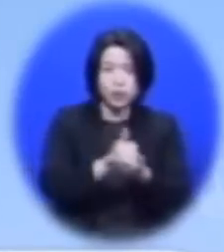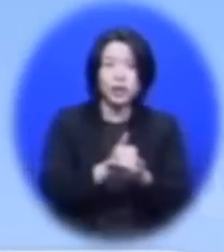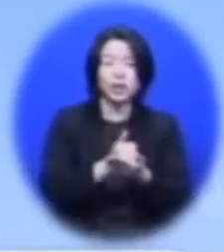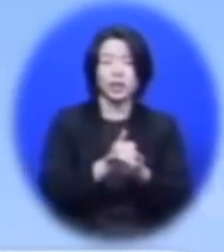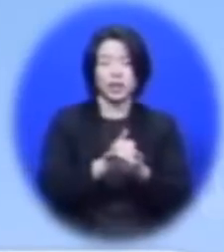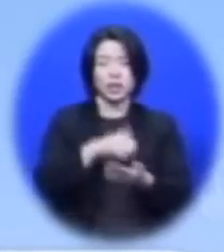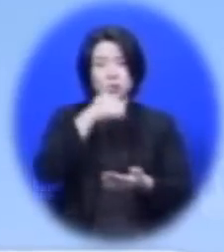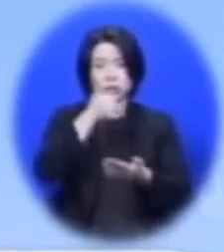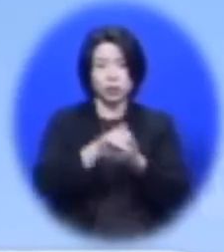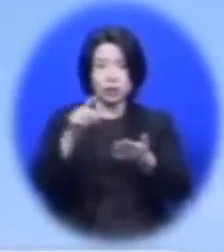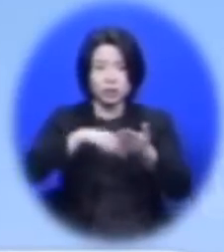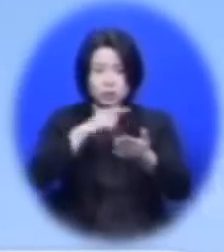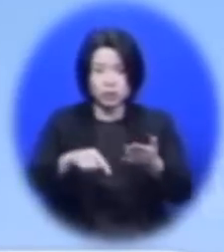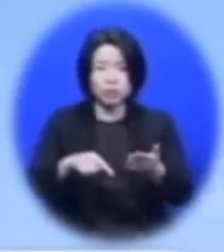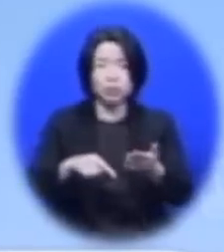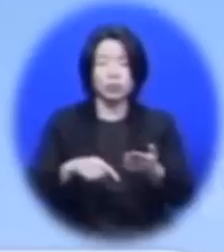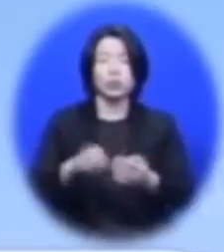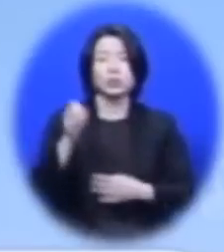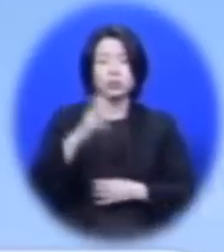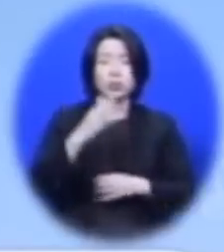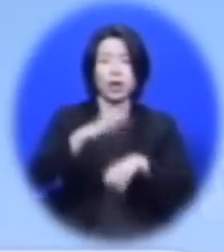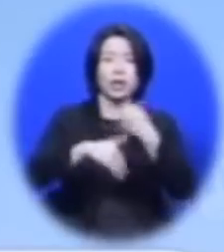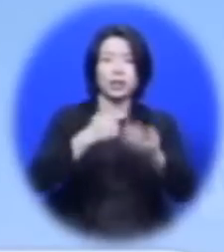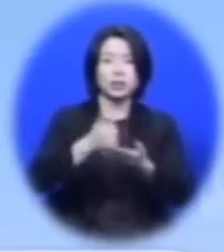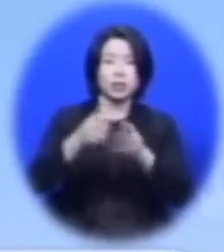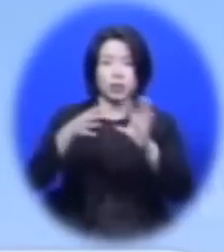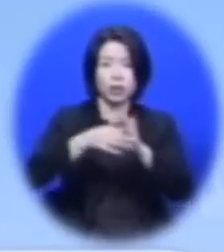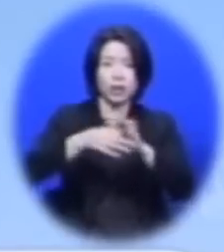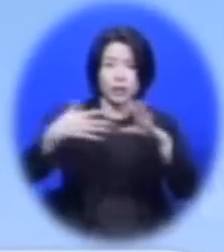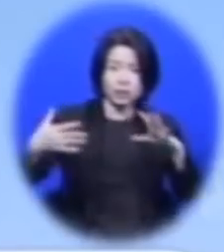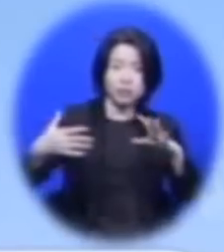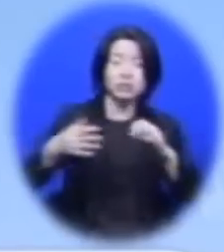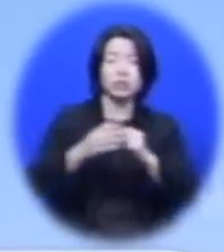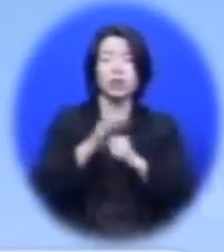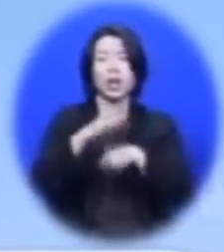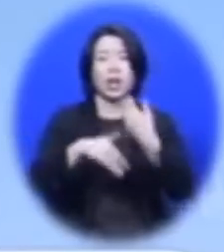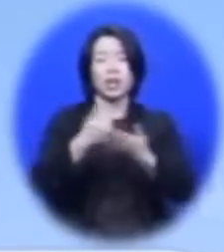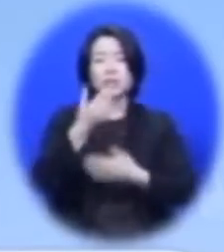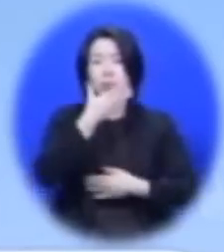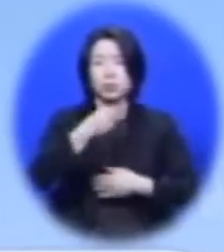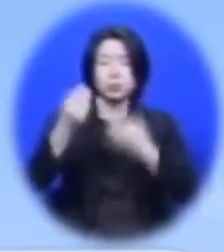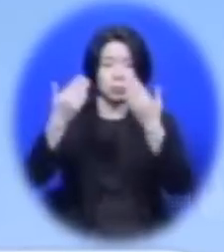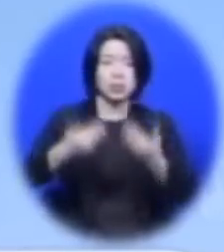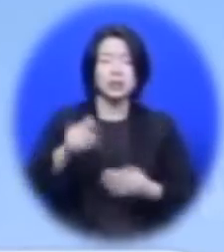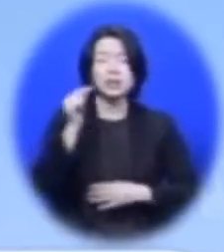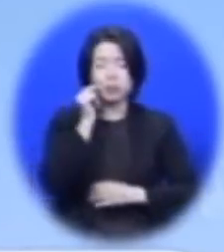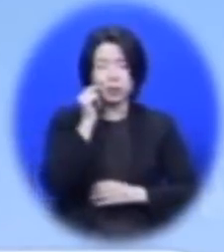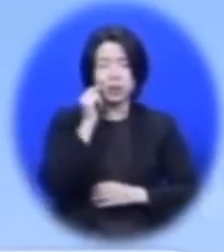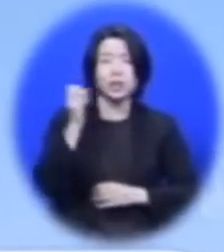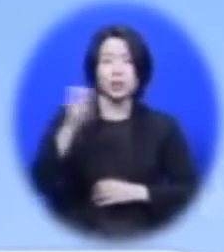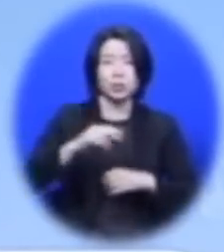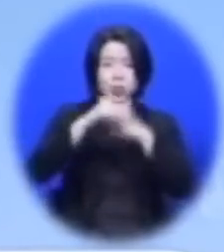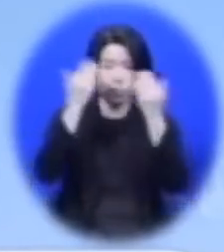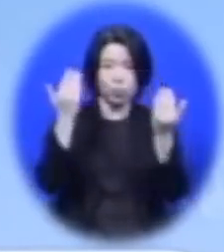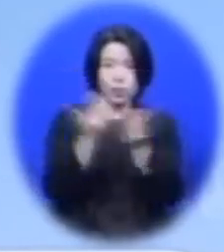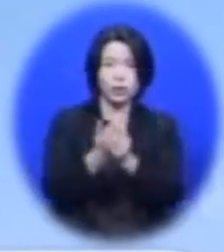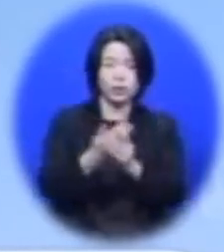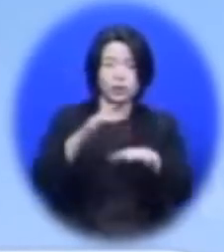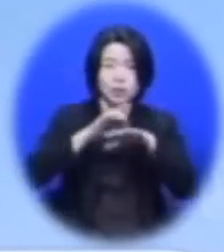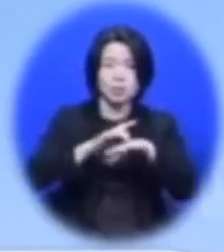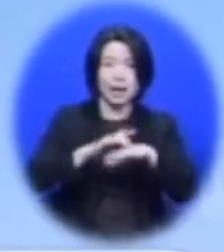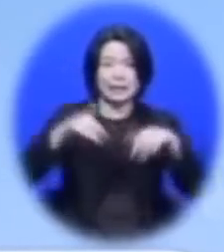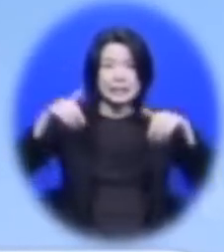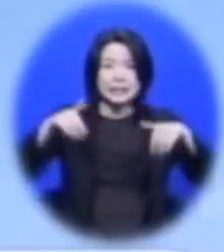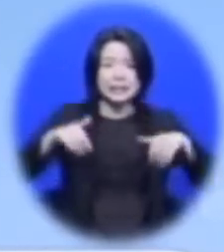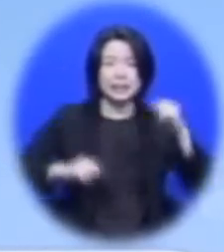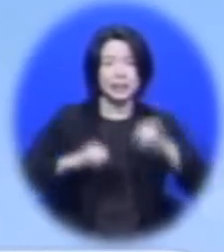죄를 짓고 죄값을 치르는 것. 하나님과 관계가 끊어져서 하나님의 복을 받지 못해요. 완전히 마귀에게